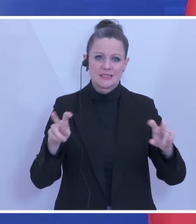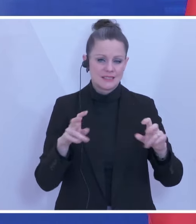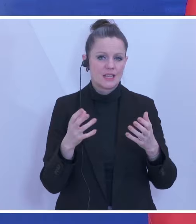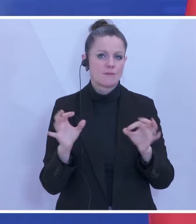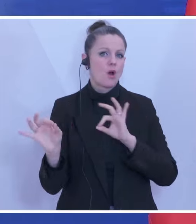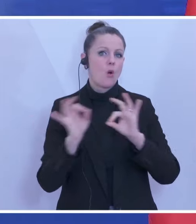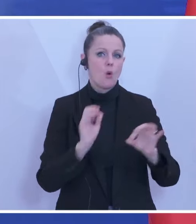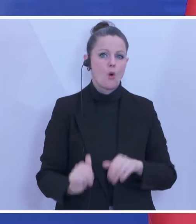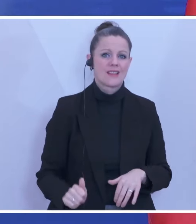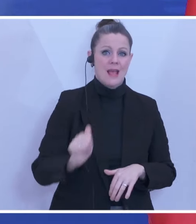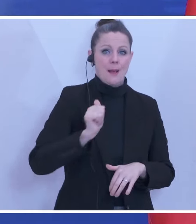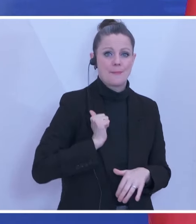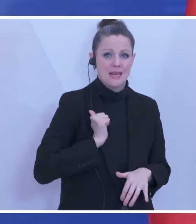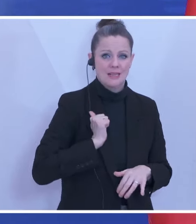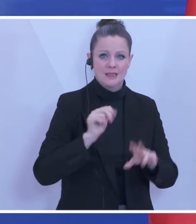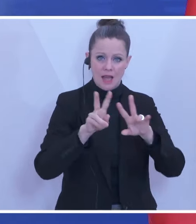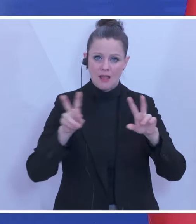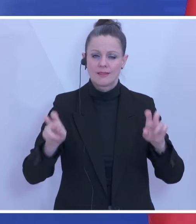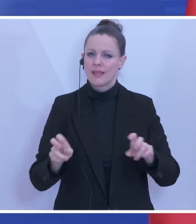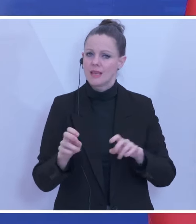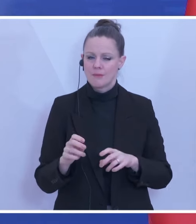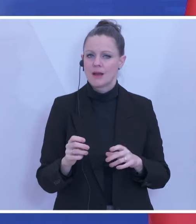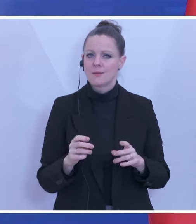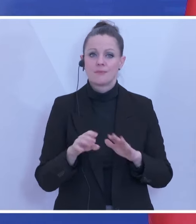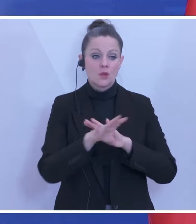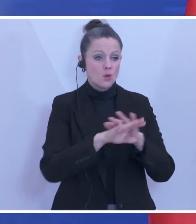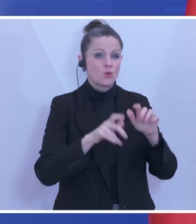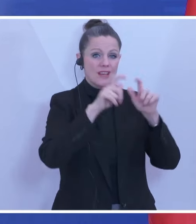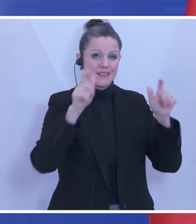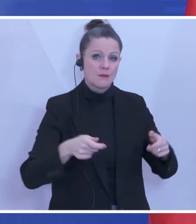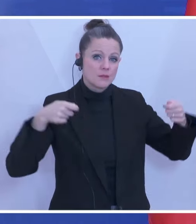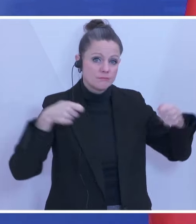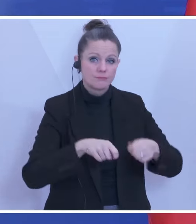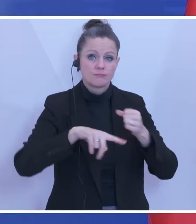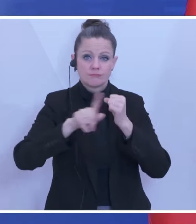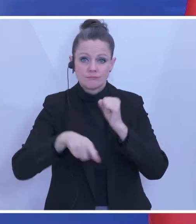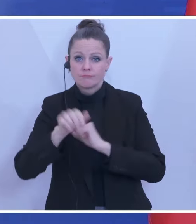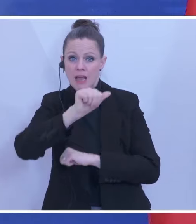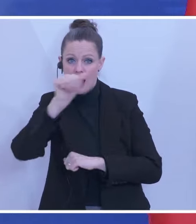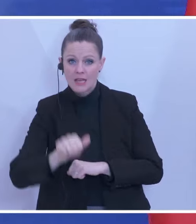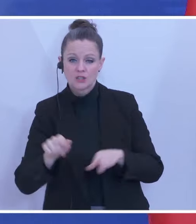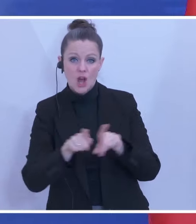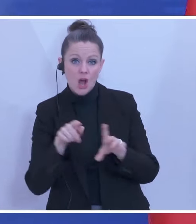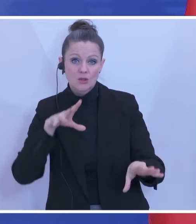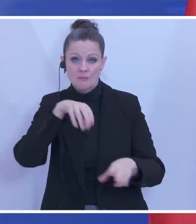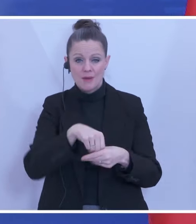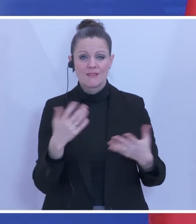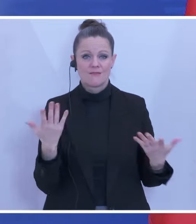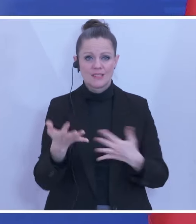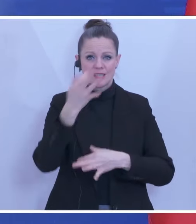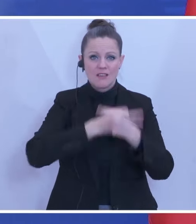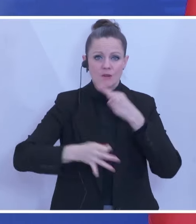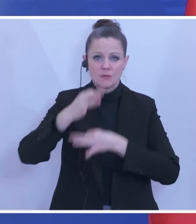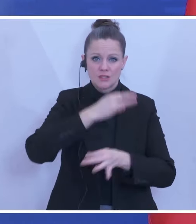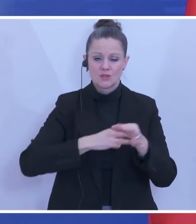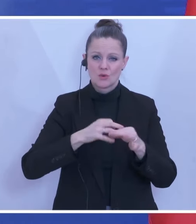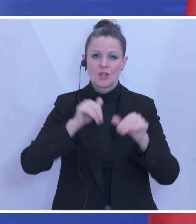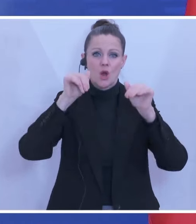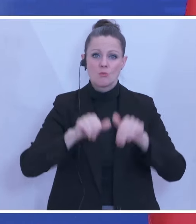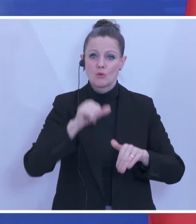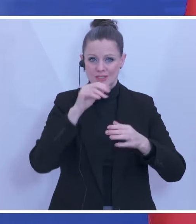um militärische Fragen geht, bei den Unternehmungen, Stiftungen, Fonds und Anstalten kommt noch hinzu, dass Informationen dann nicht zu